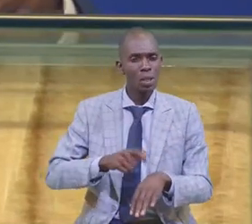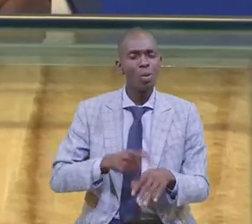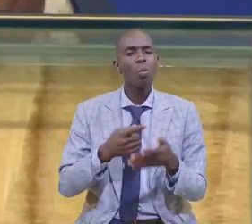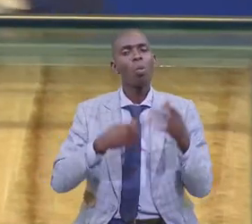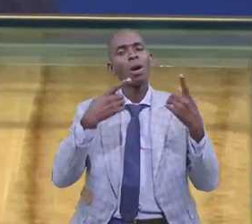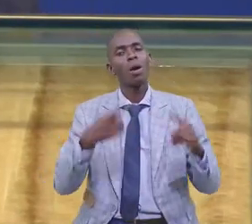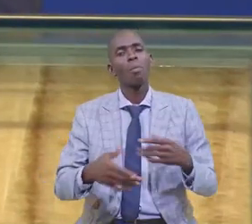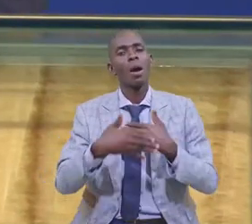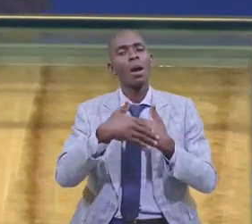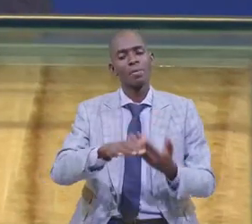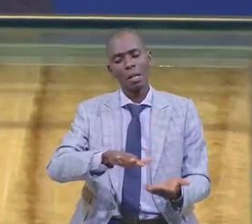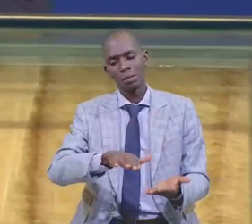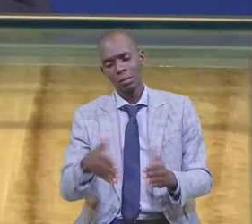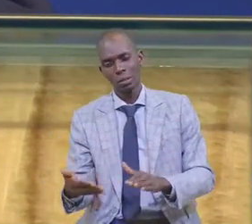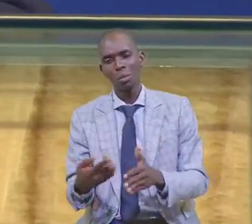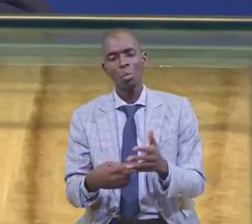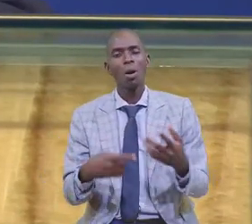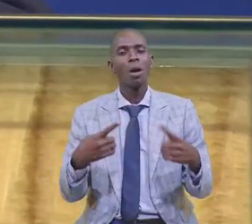mort? Troisième point maintenant,